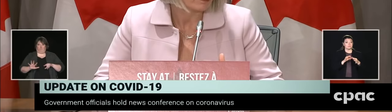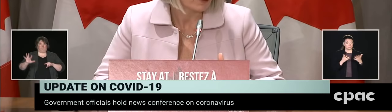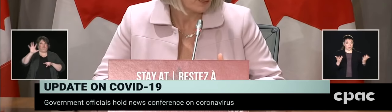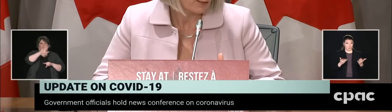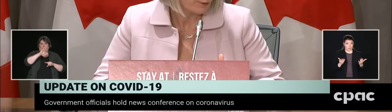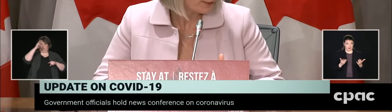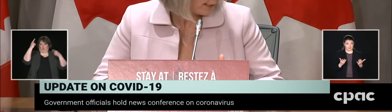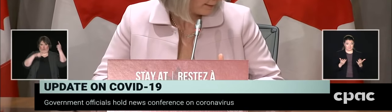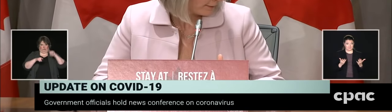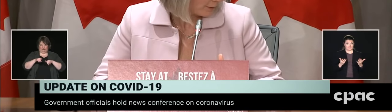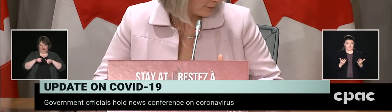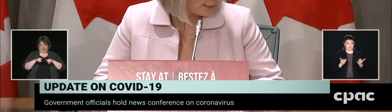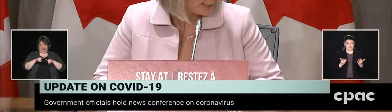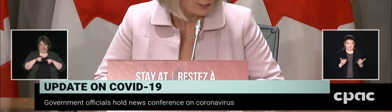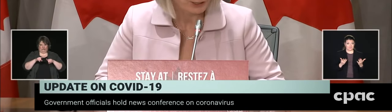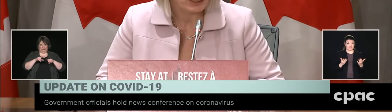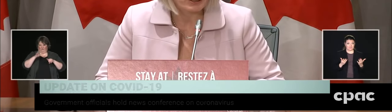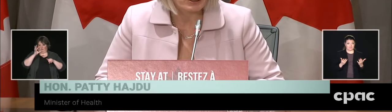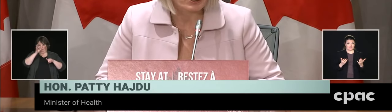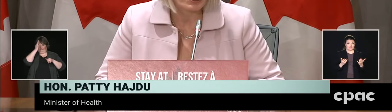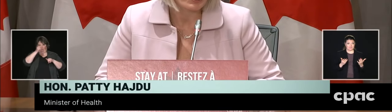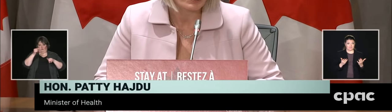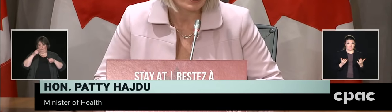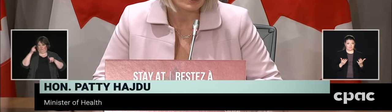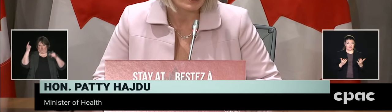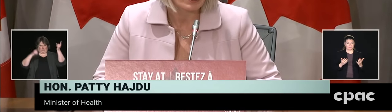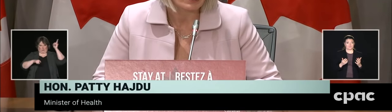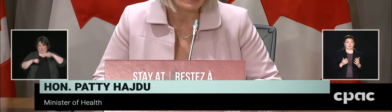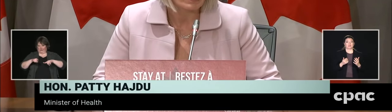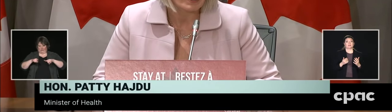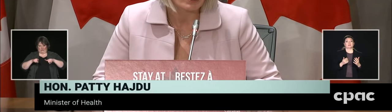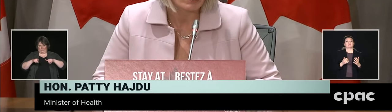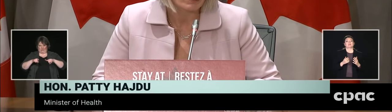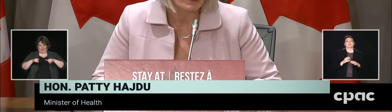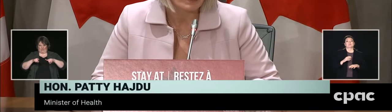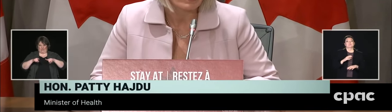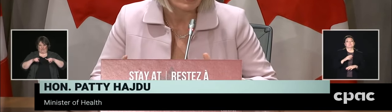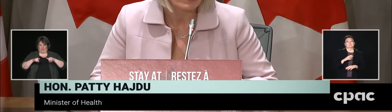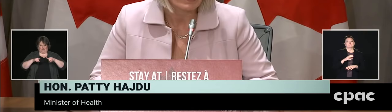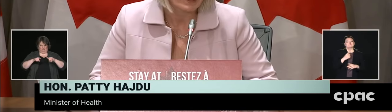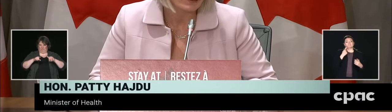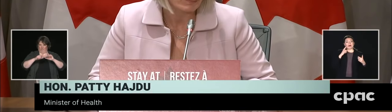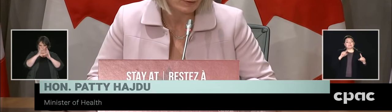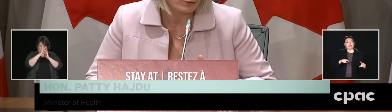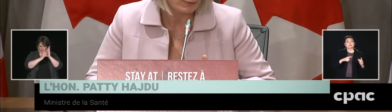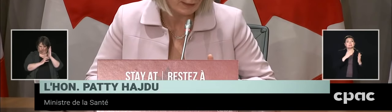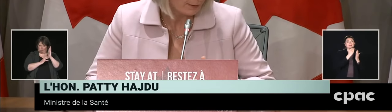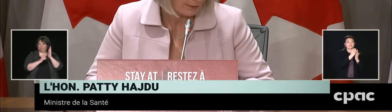la quantité. Quantité de medical